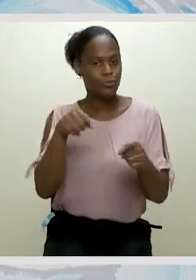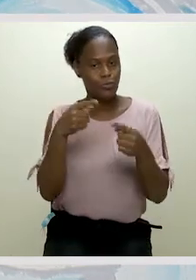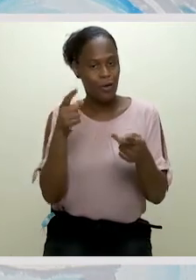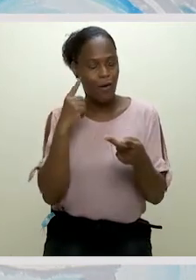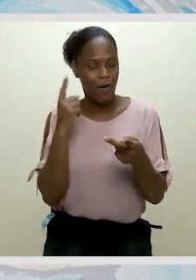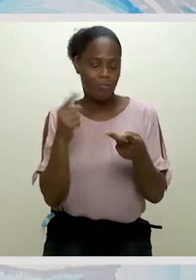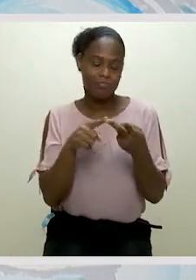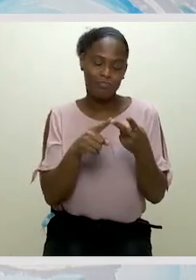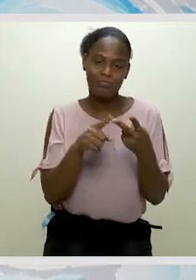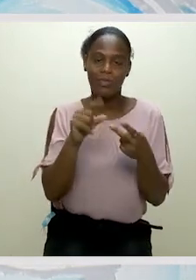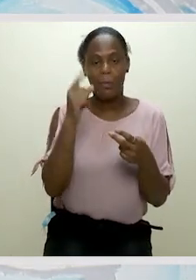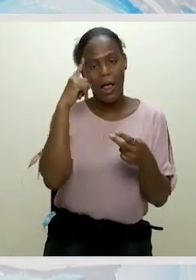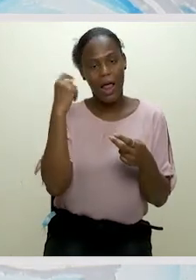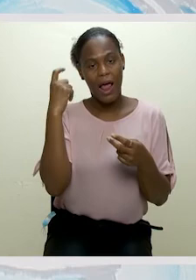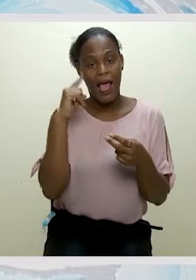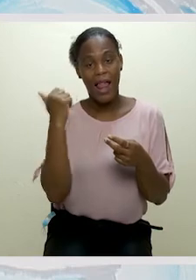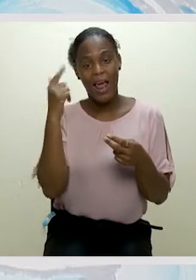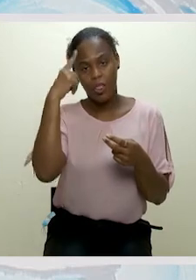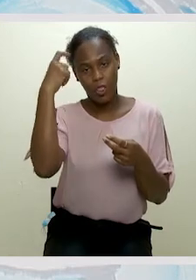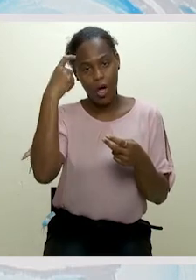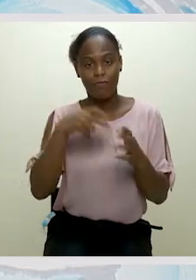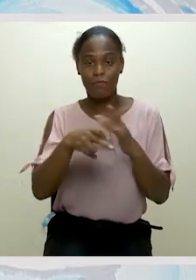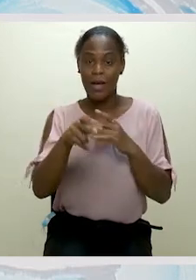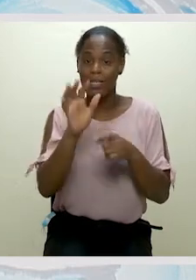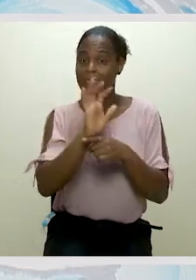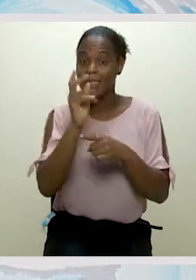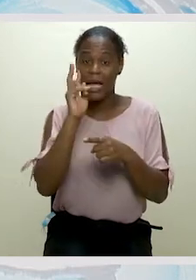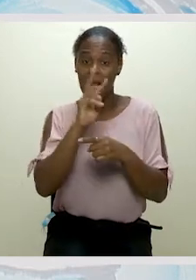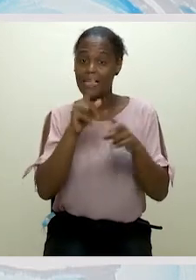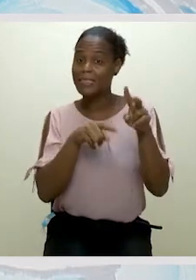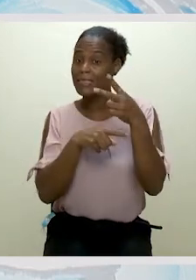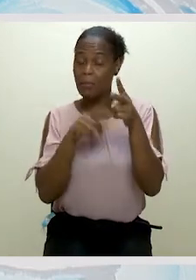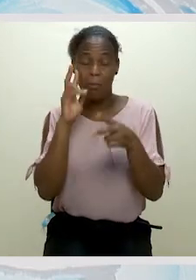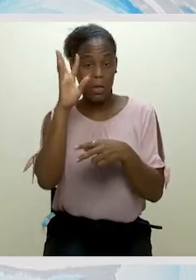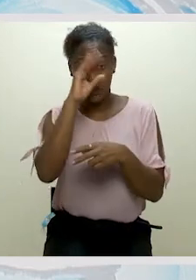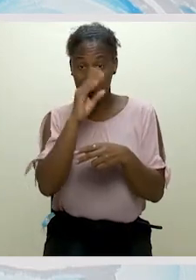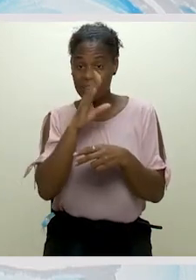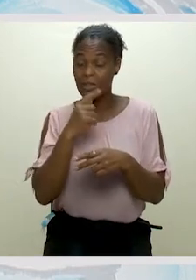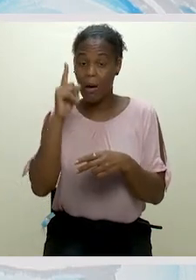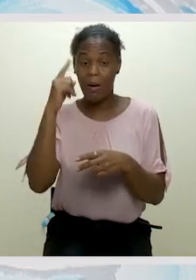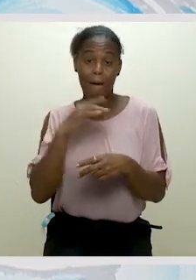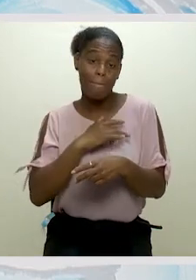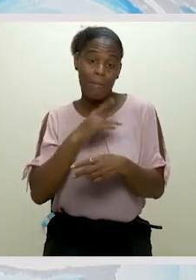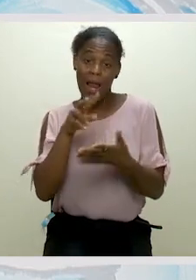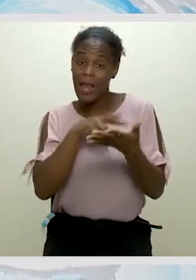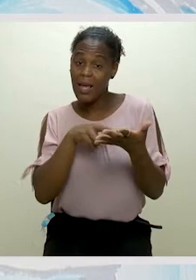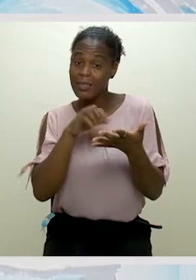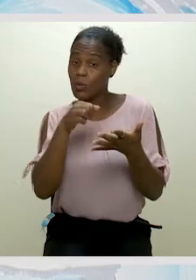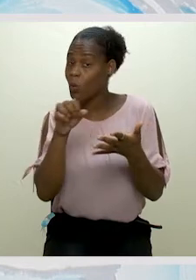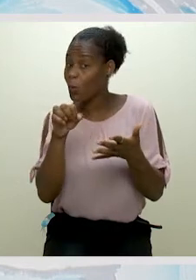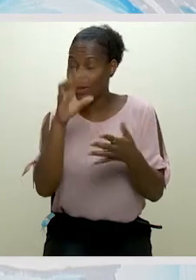écouter de la musique et elle adore aller au cinéma. On ne sait pas si elle aime lire ou pas. Alors,